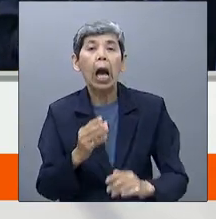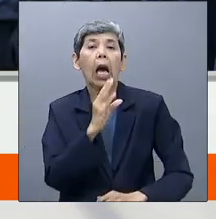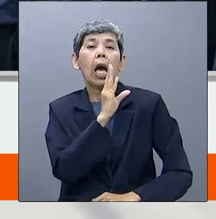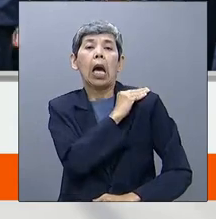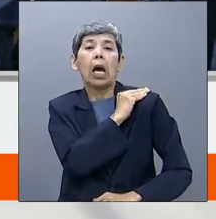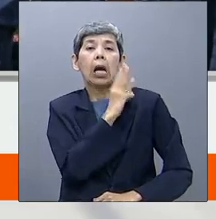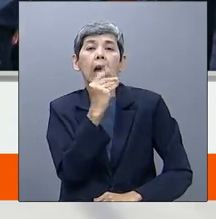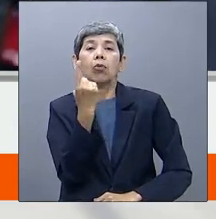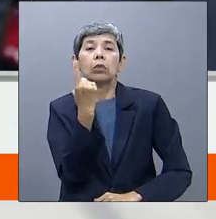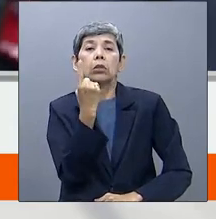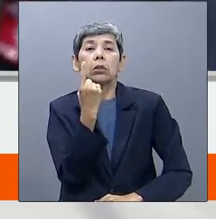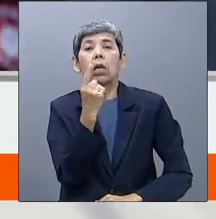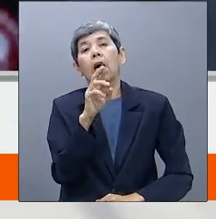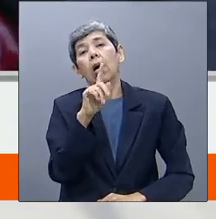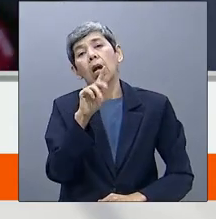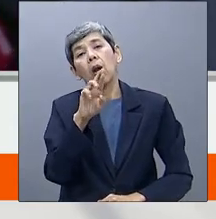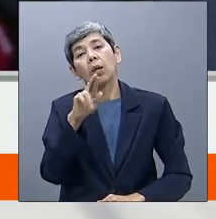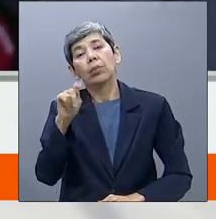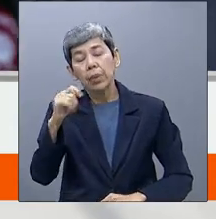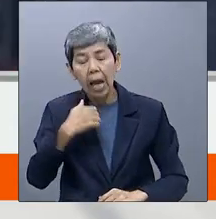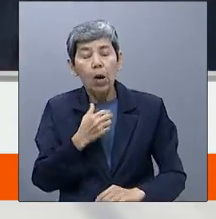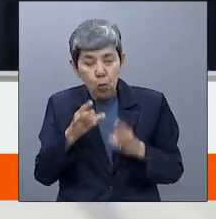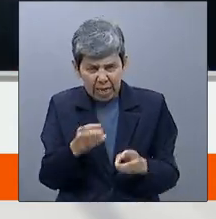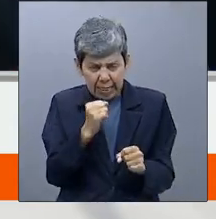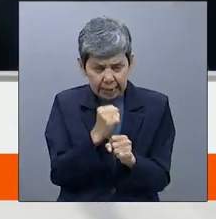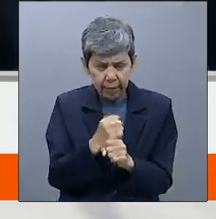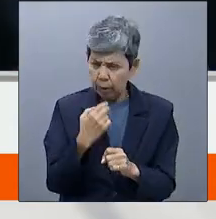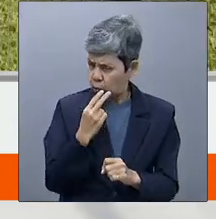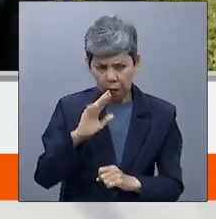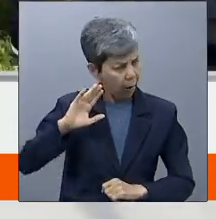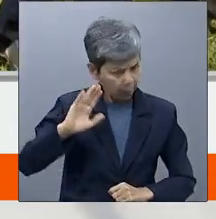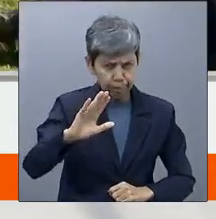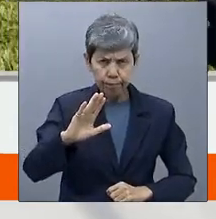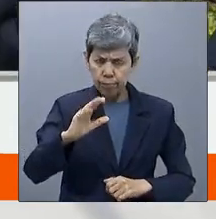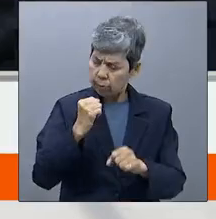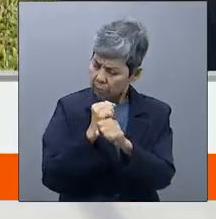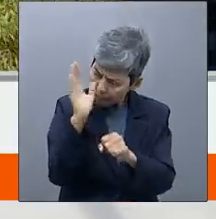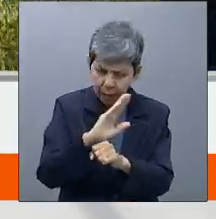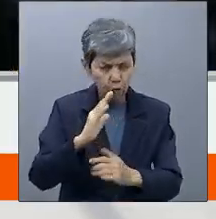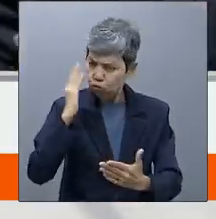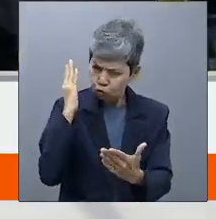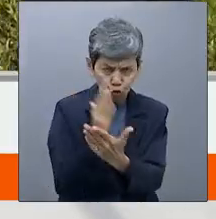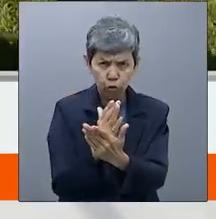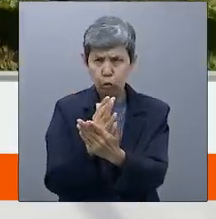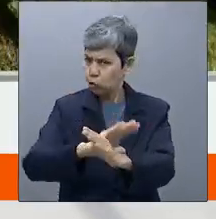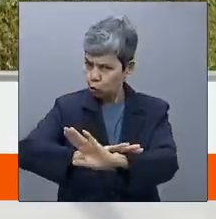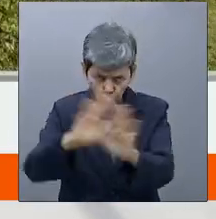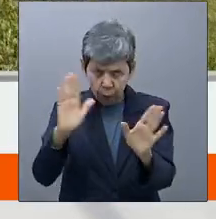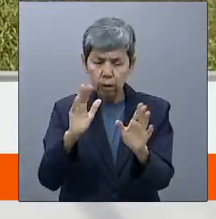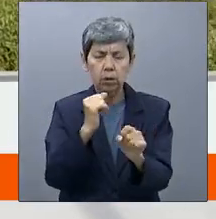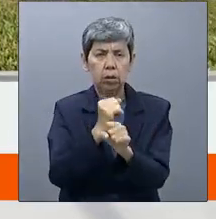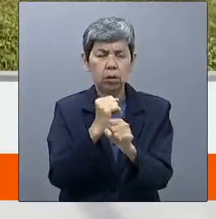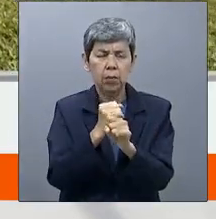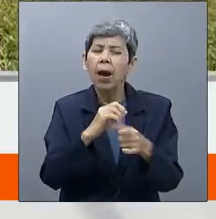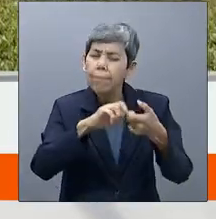นี้น ะ อันนี้เป็นขั้นตอนที่เราจะต้องห้ามโดยเด็ดขาดนะไม่ให้มีแล้วนะในช่องว่างต่างๆเหล่